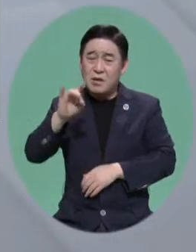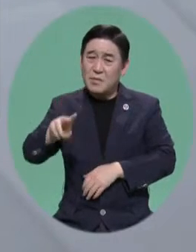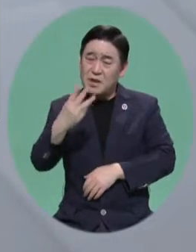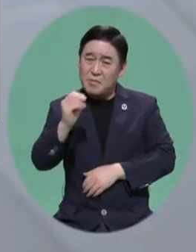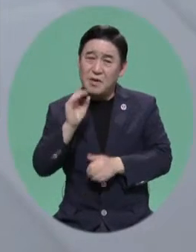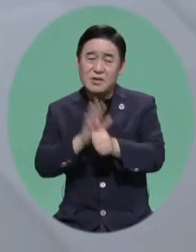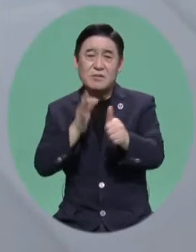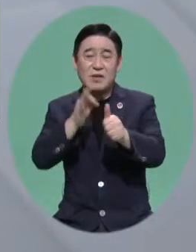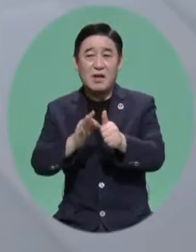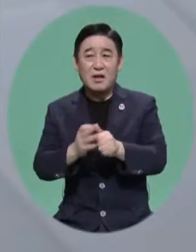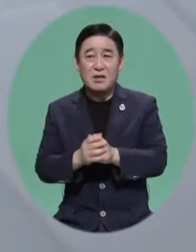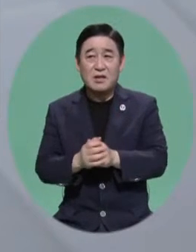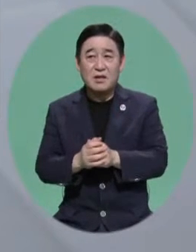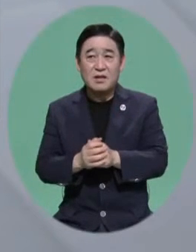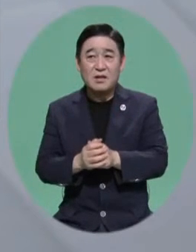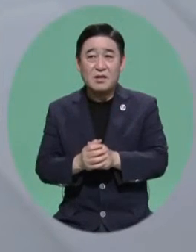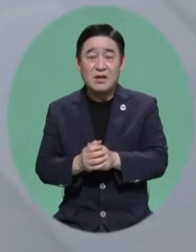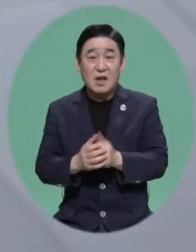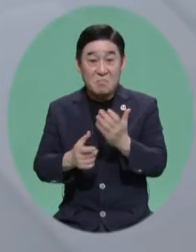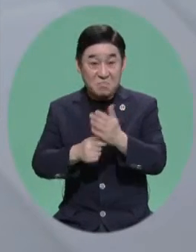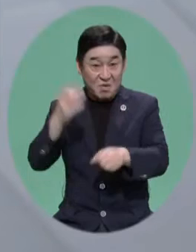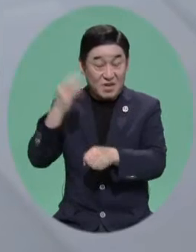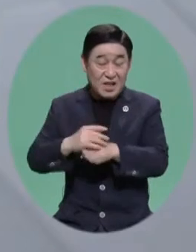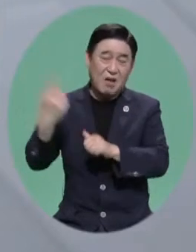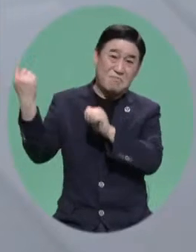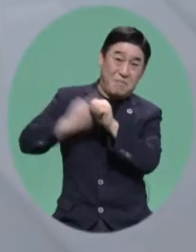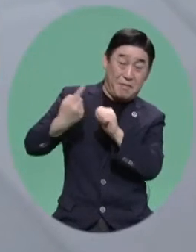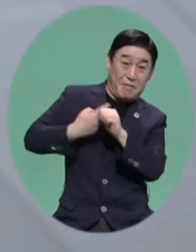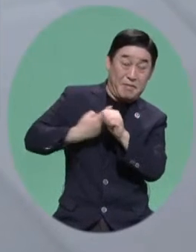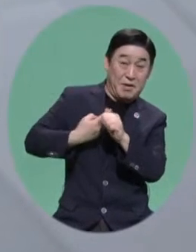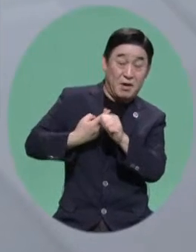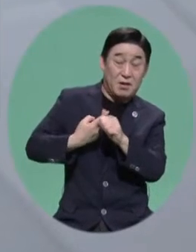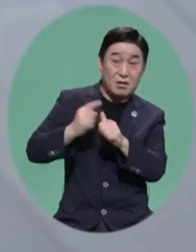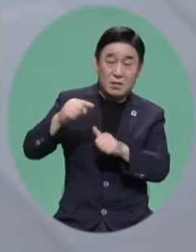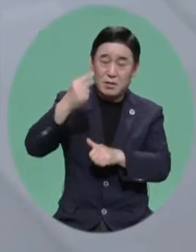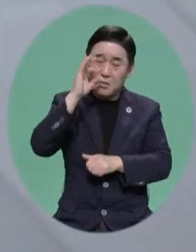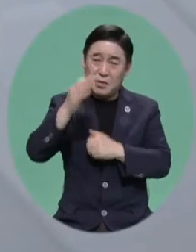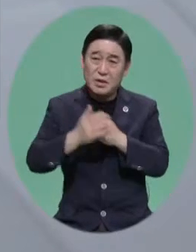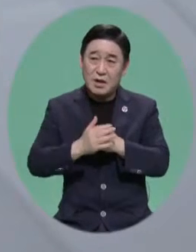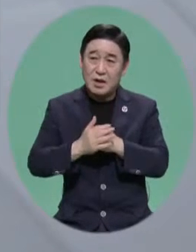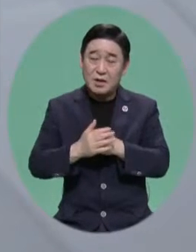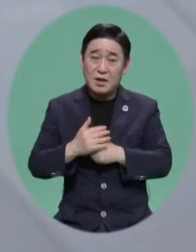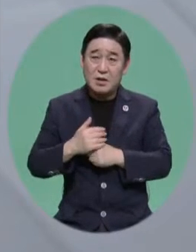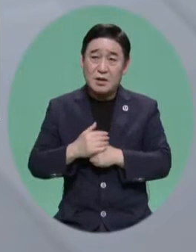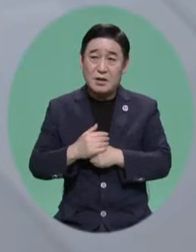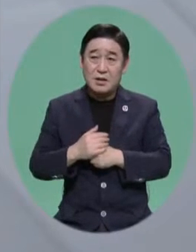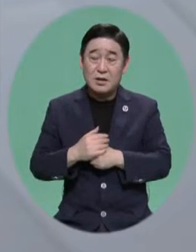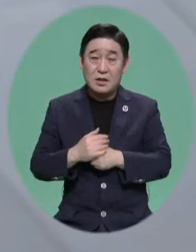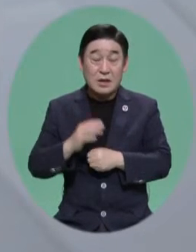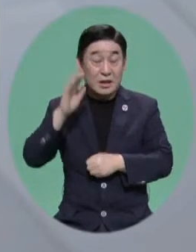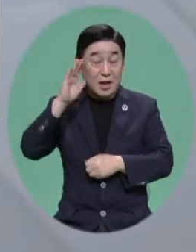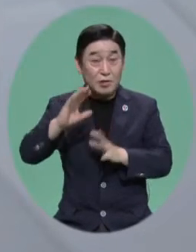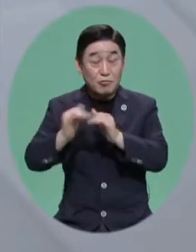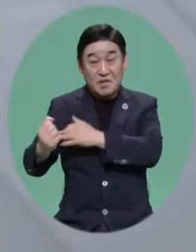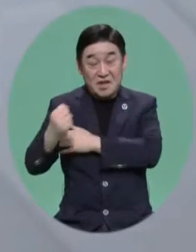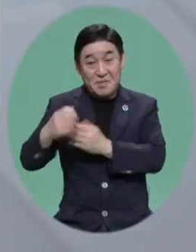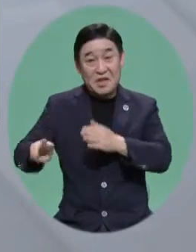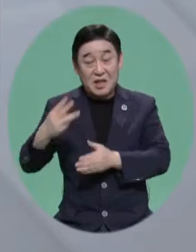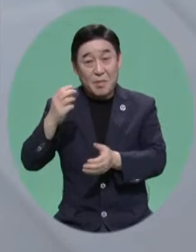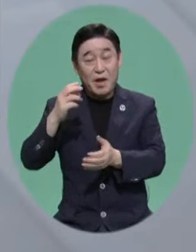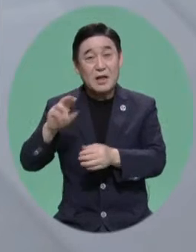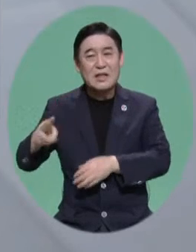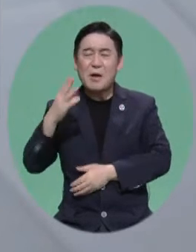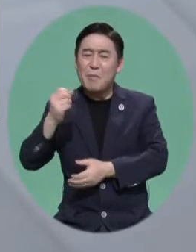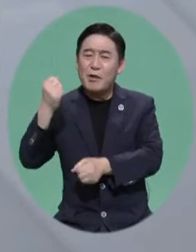300만원 지급 하니까 매표 형 이라고 비난을 였습니다 그 다음에 보니까 우리가 300만원 말을 했다 라고 문자도 그랜 것 같고